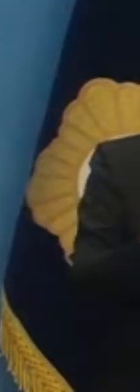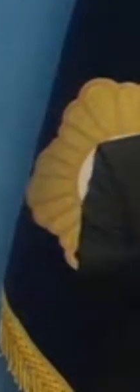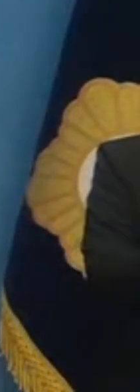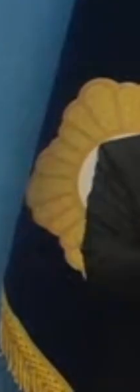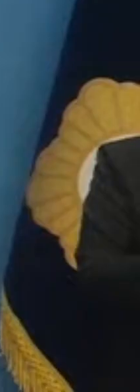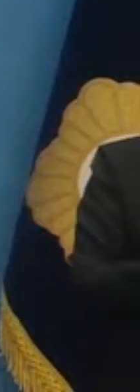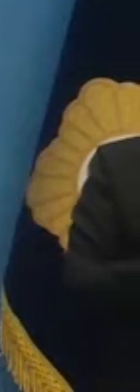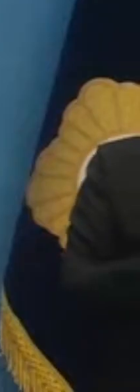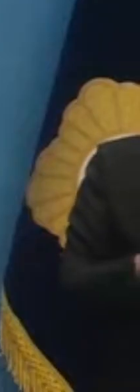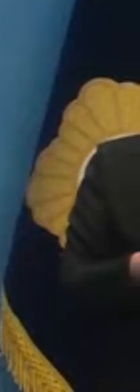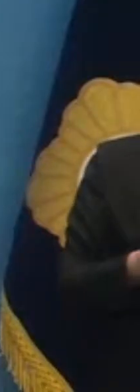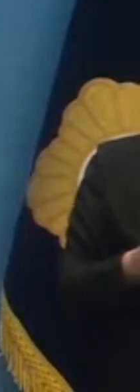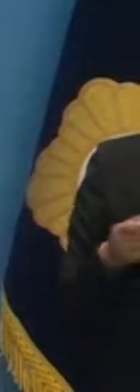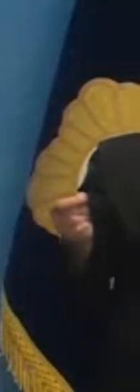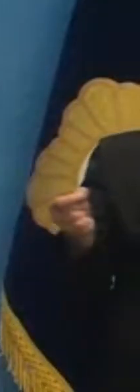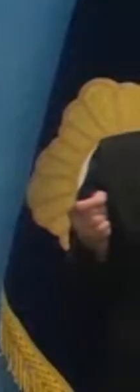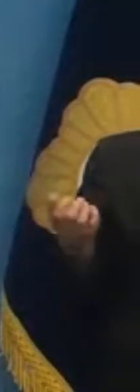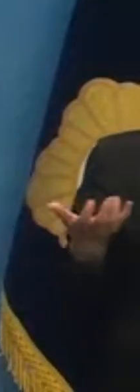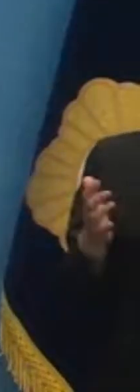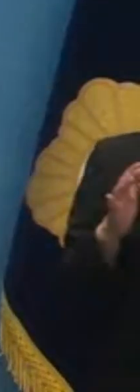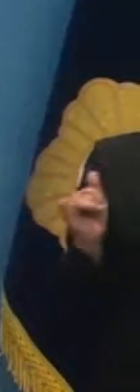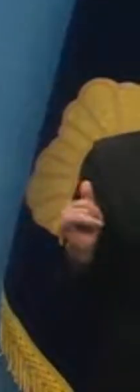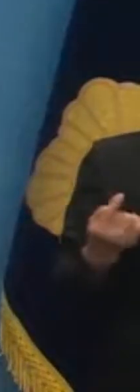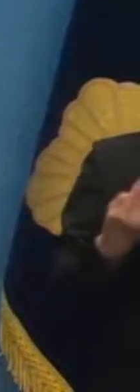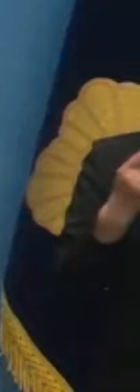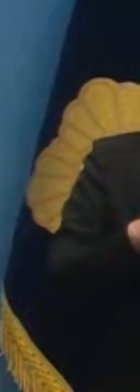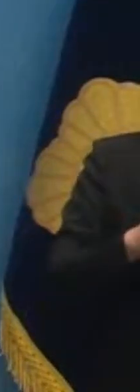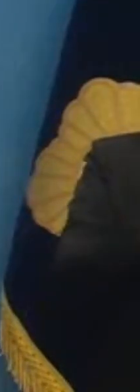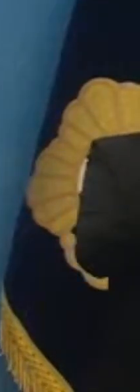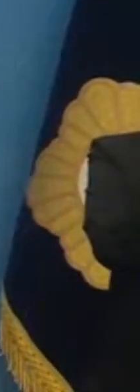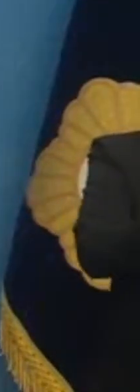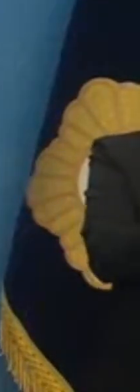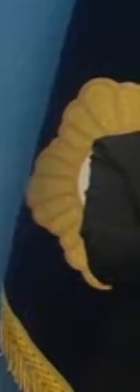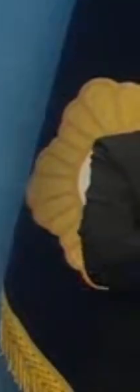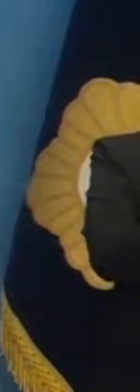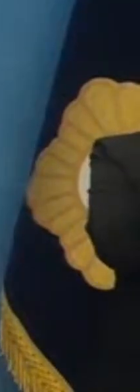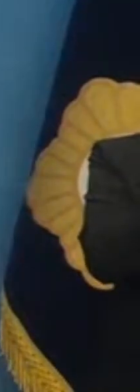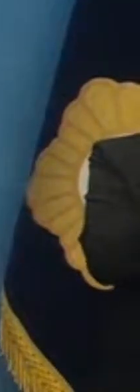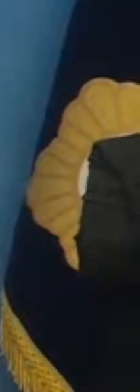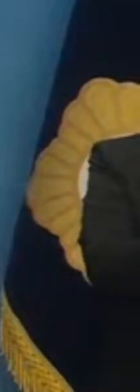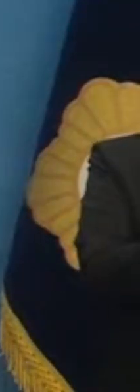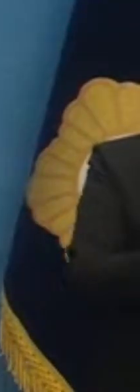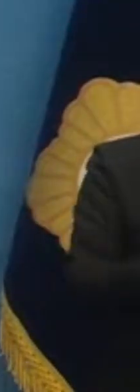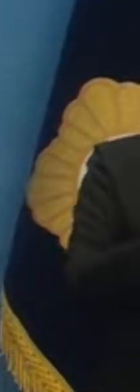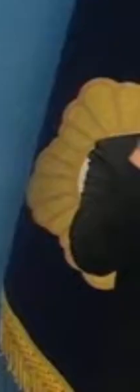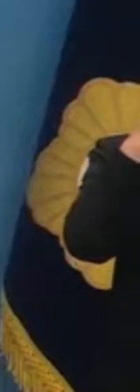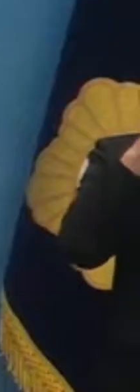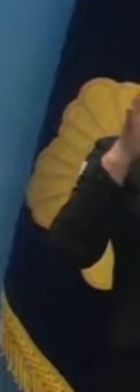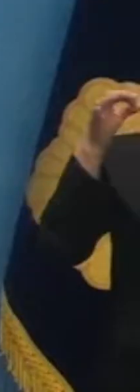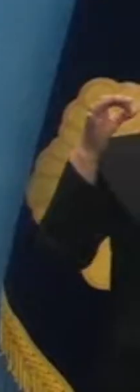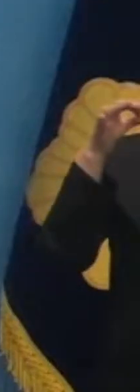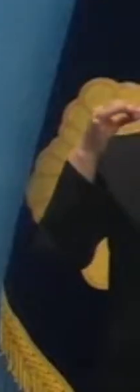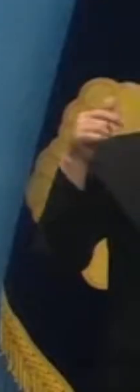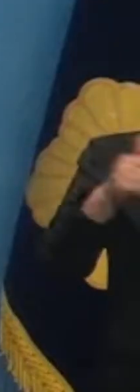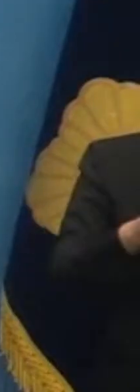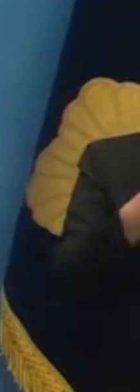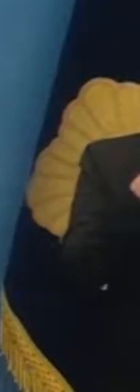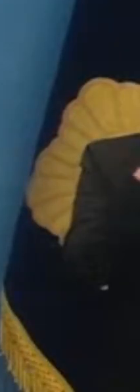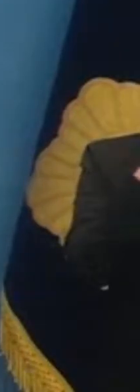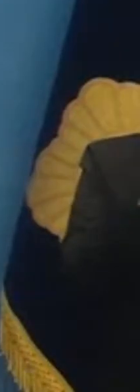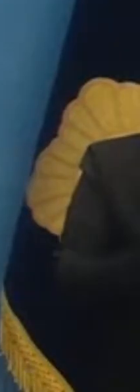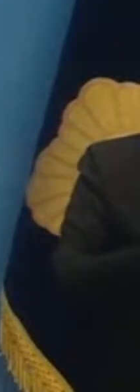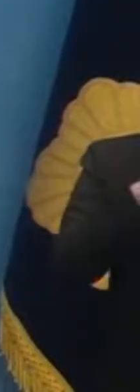사람보다 훨씬 높다는 연구도 발표한 바 있습니다. 해당 연구자료 등은 임금 감소 없는 주 4.5일제